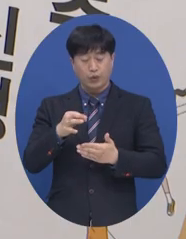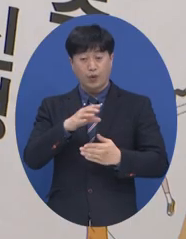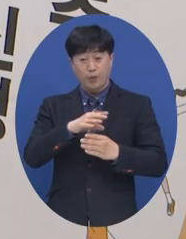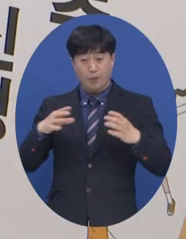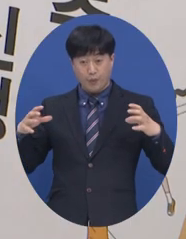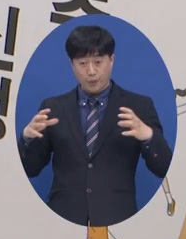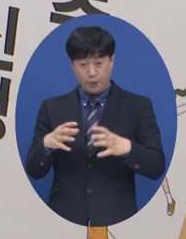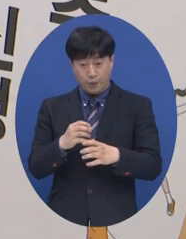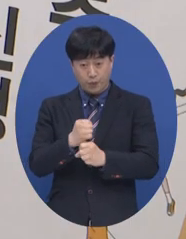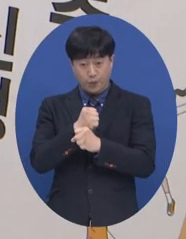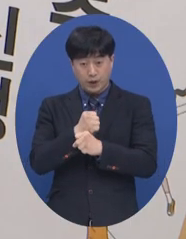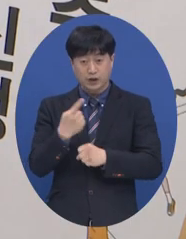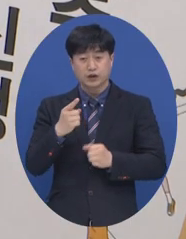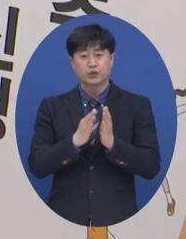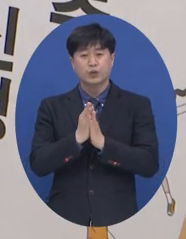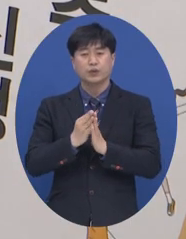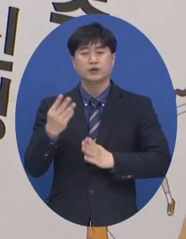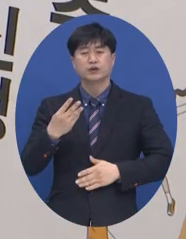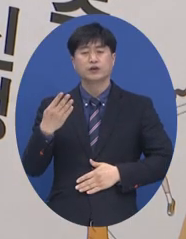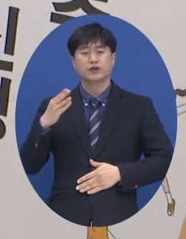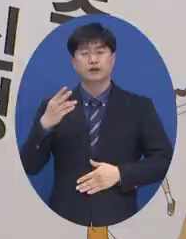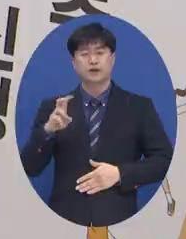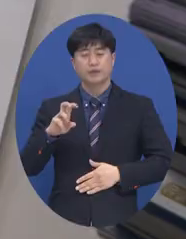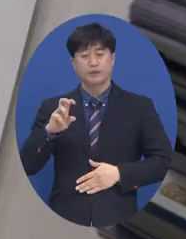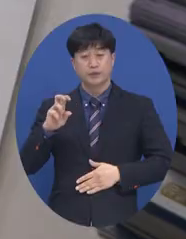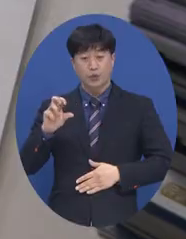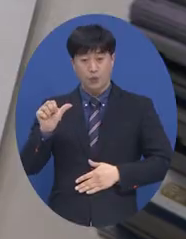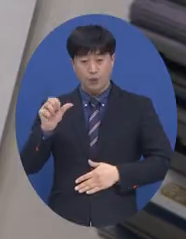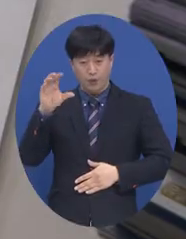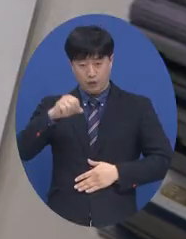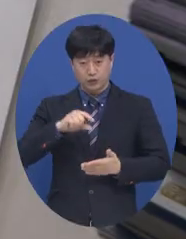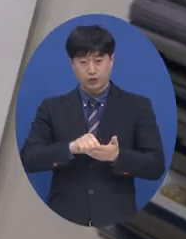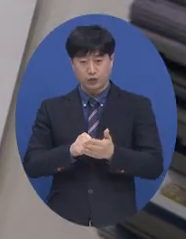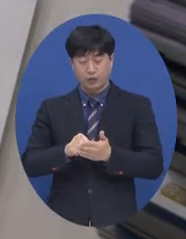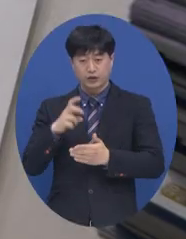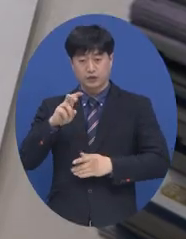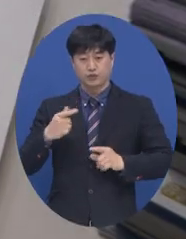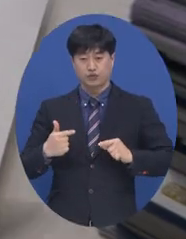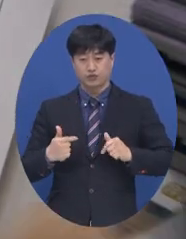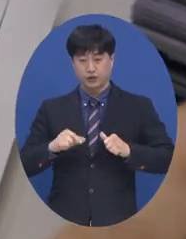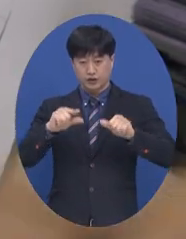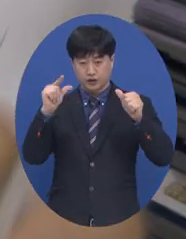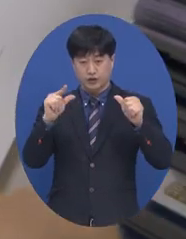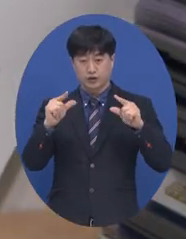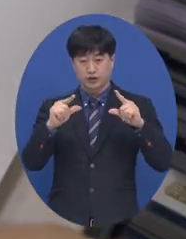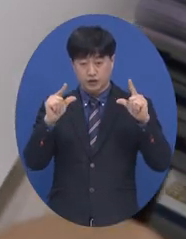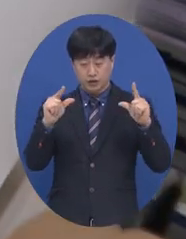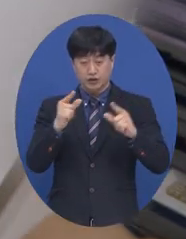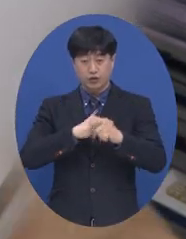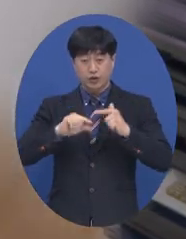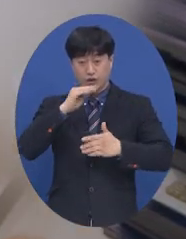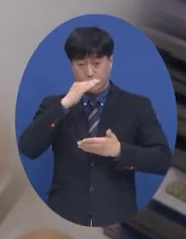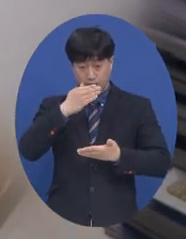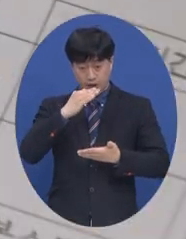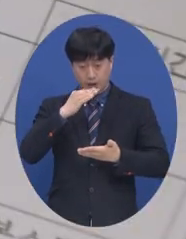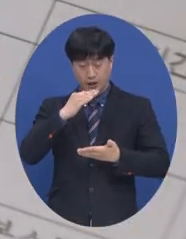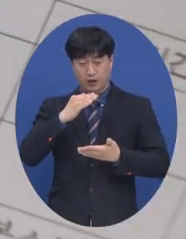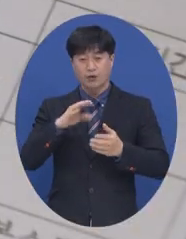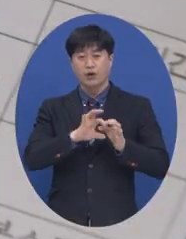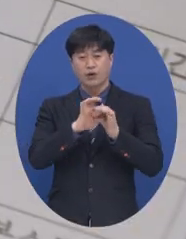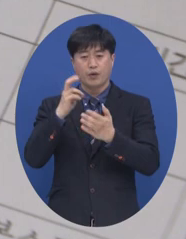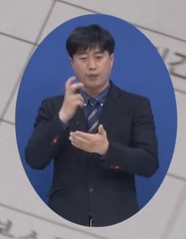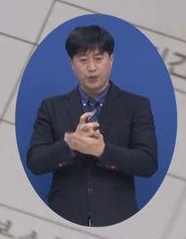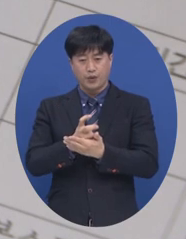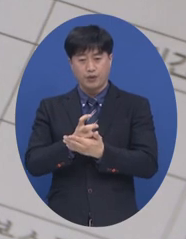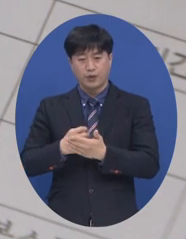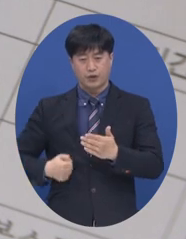비용을 포함해 1조 4,035억 원가량입니다. 26일 본회의에서 추경 예산안과